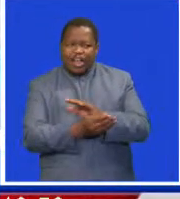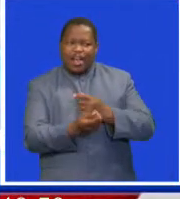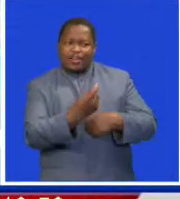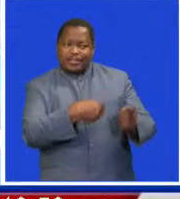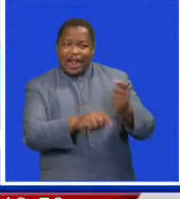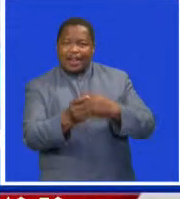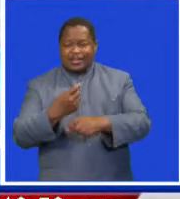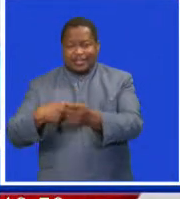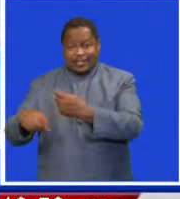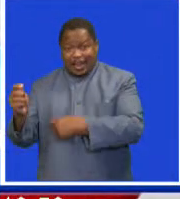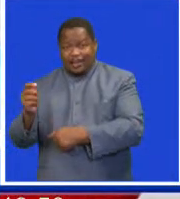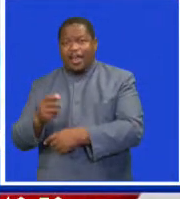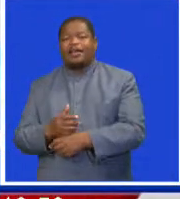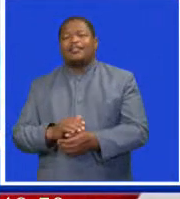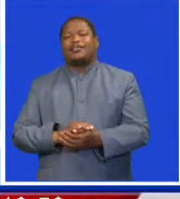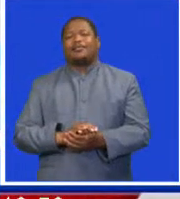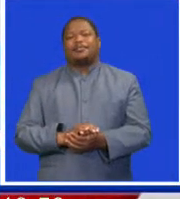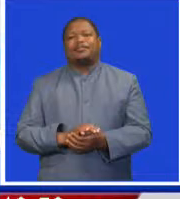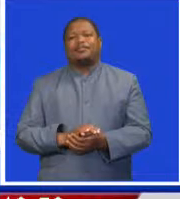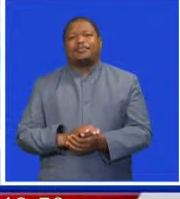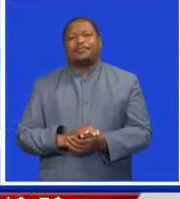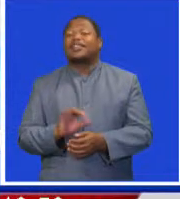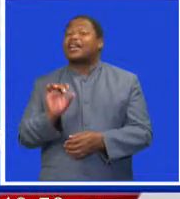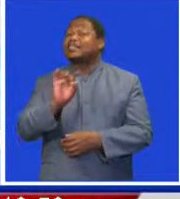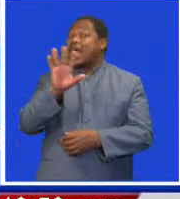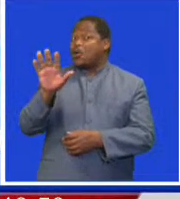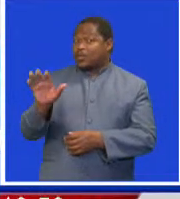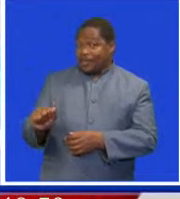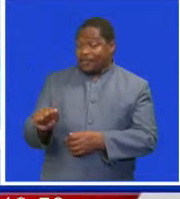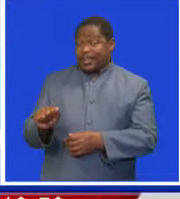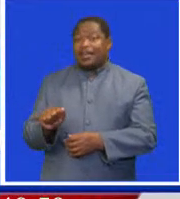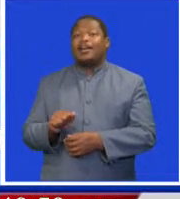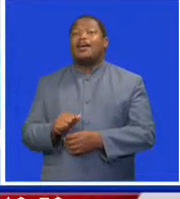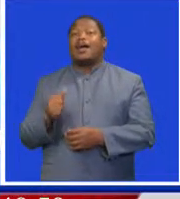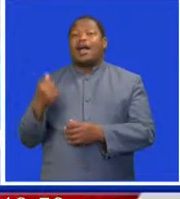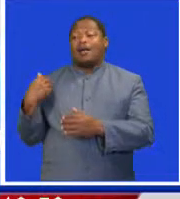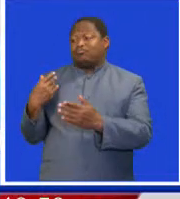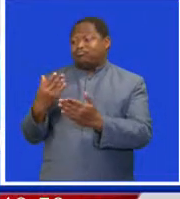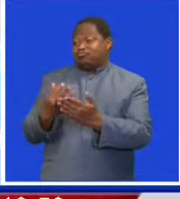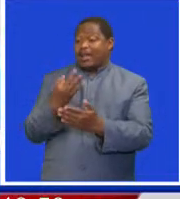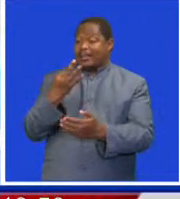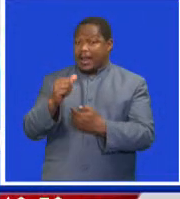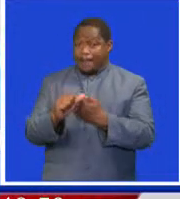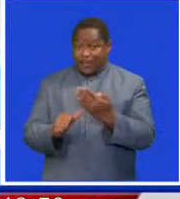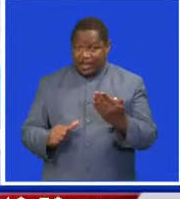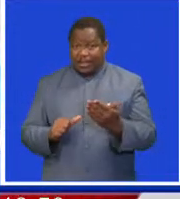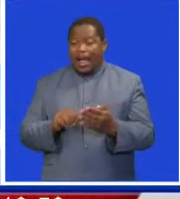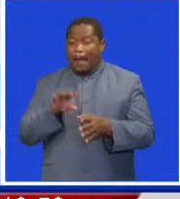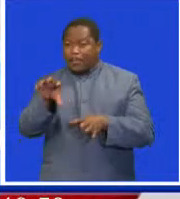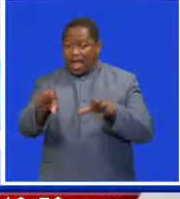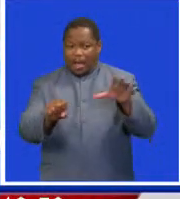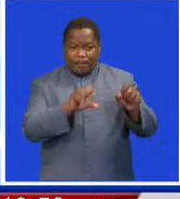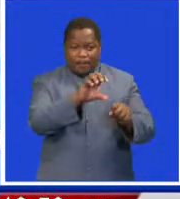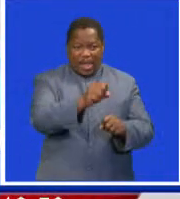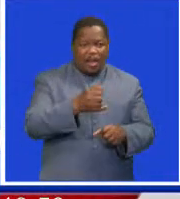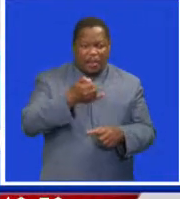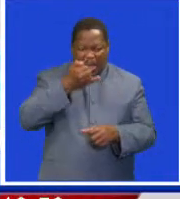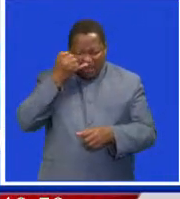emaphoyisa aseNingizimu Afrika abambe sisakamiva lesatiwa ngele cocaine lesingabita ngetulu kwesigidi nengcenye semadola